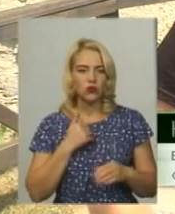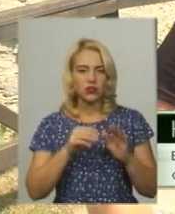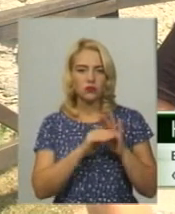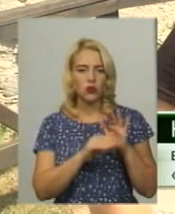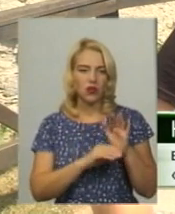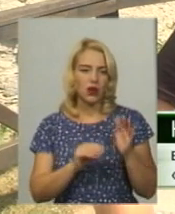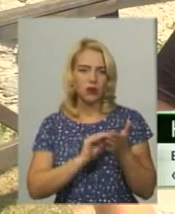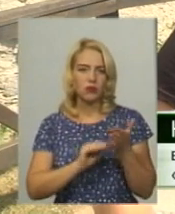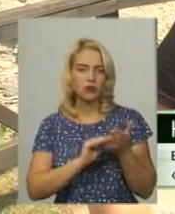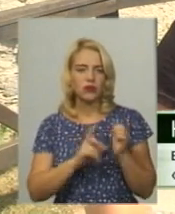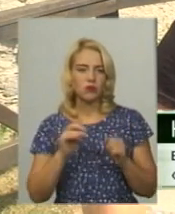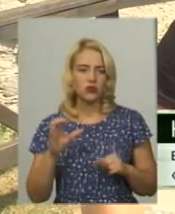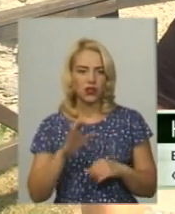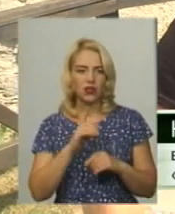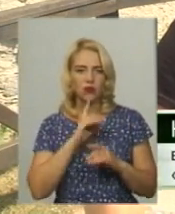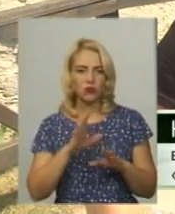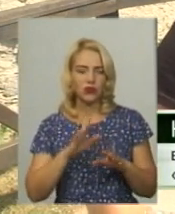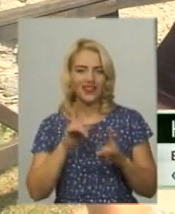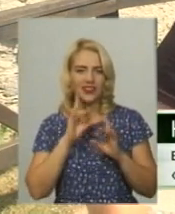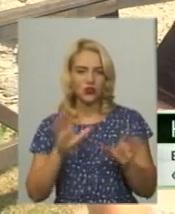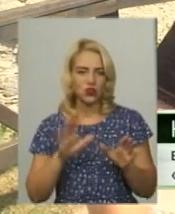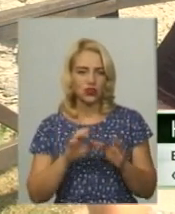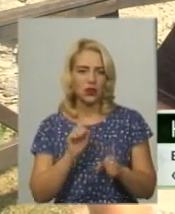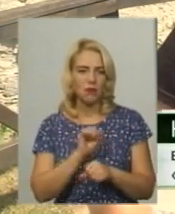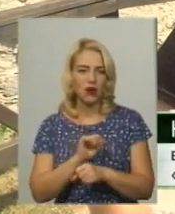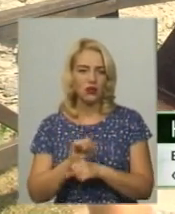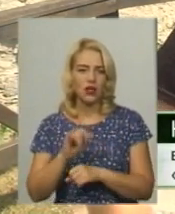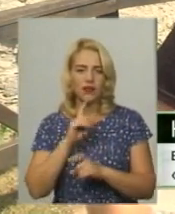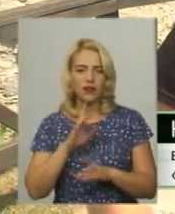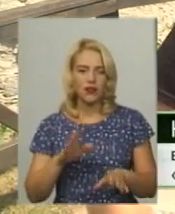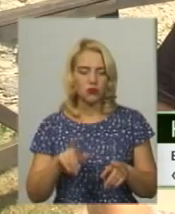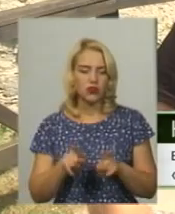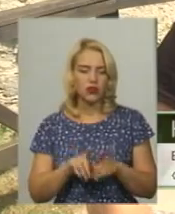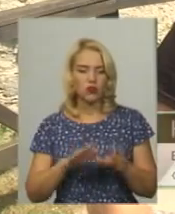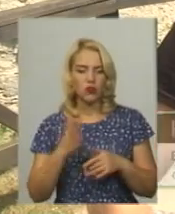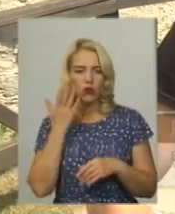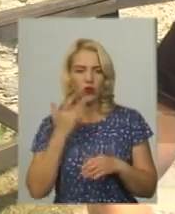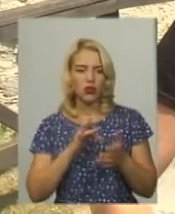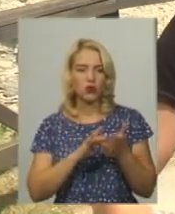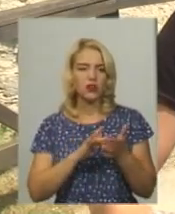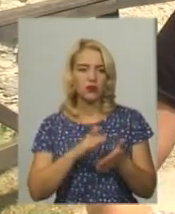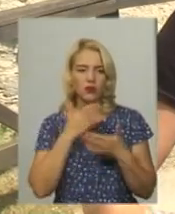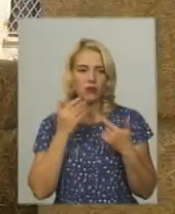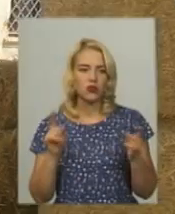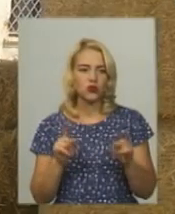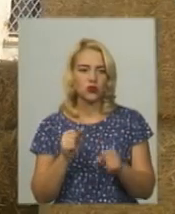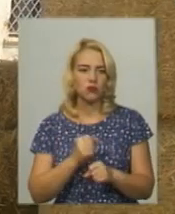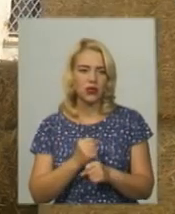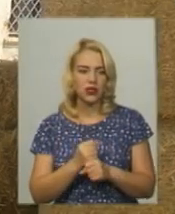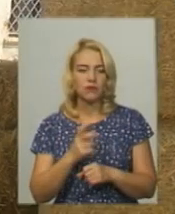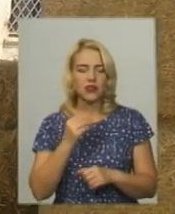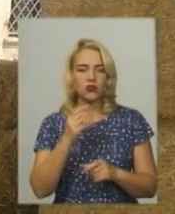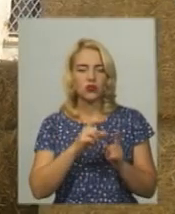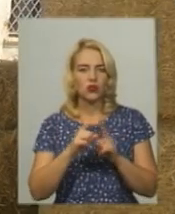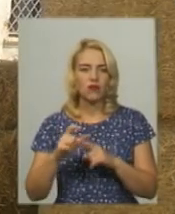по секундах. В нас не буде незручних пауз, в нас не буде моментів, коли людям, туристам немає чого робити. За його